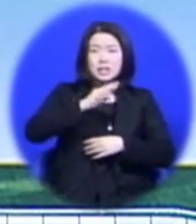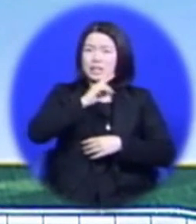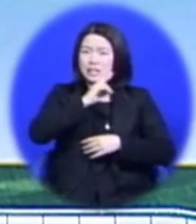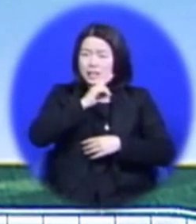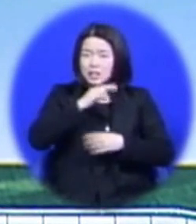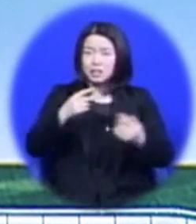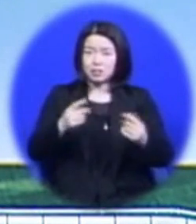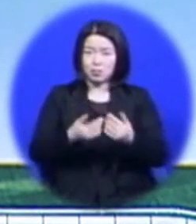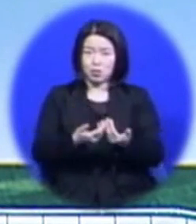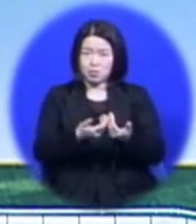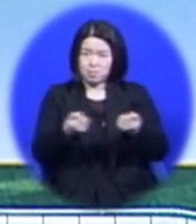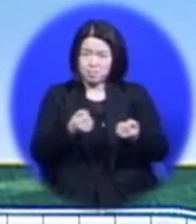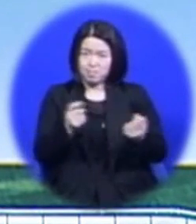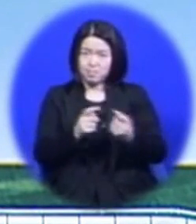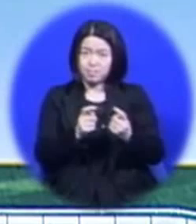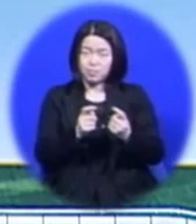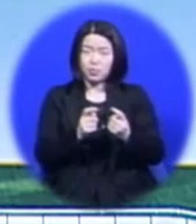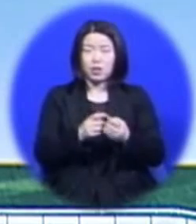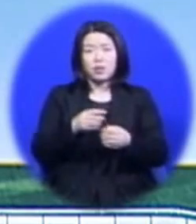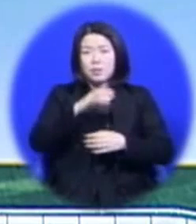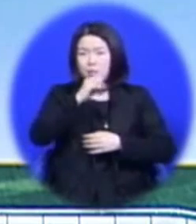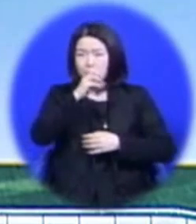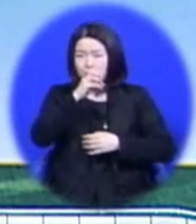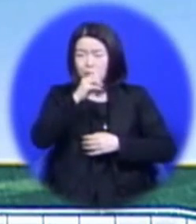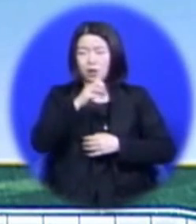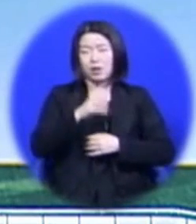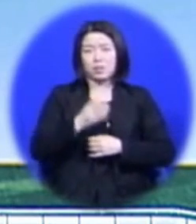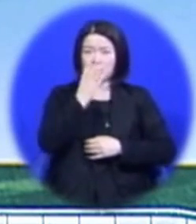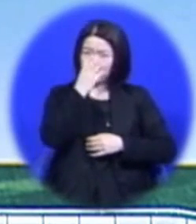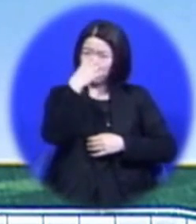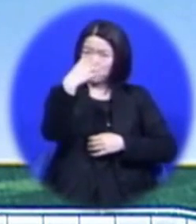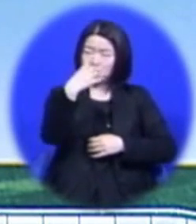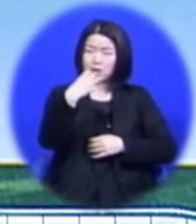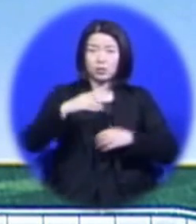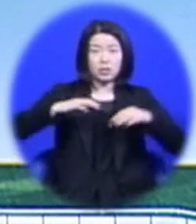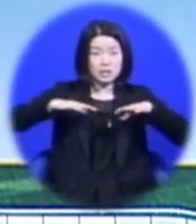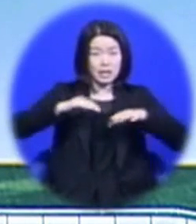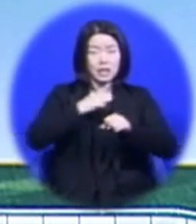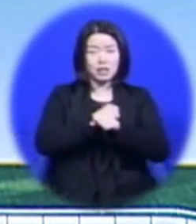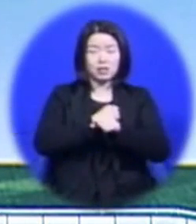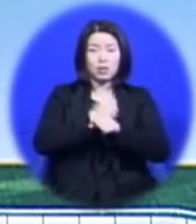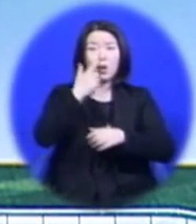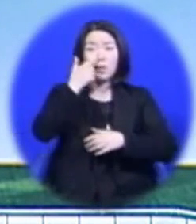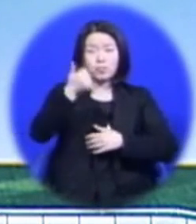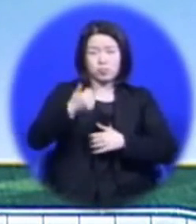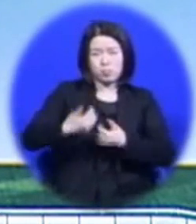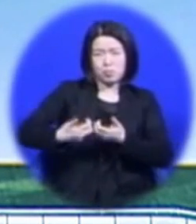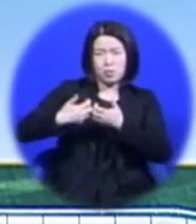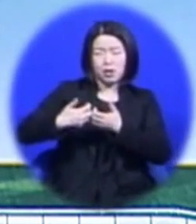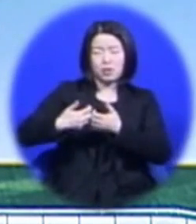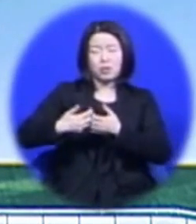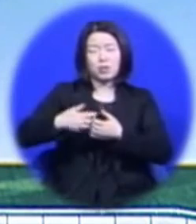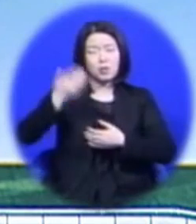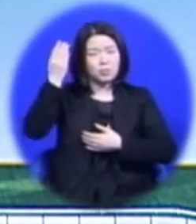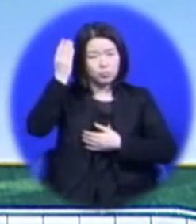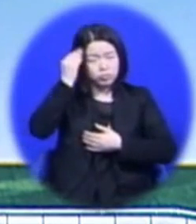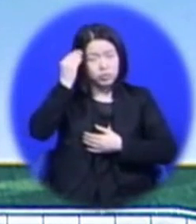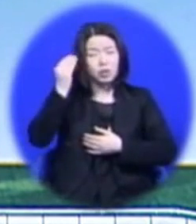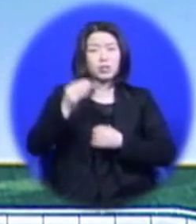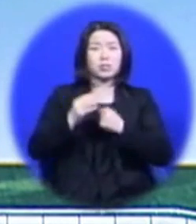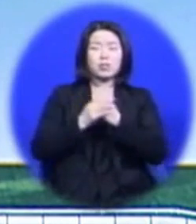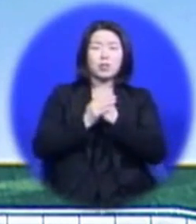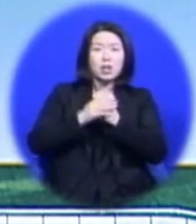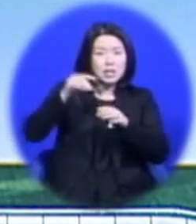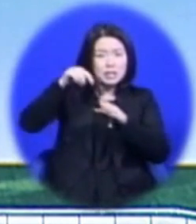분쟁, 수군거리는 거, 오만한 거, 자랑하는 거, 부모를 거역하는 거, 우매한 거, 신의가 없는